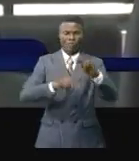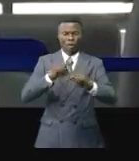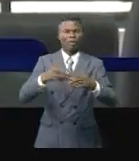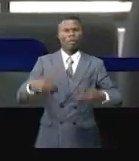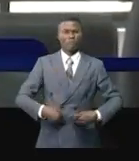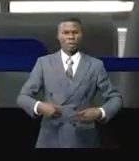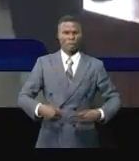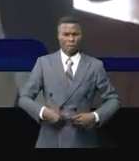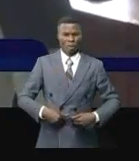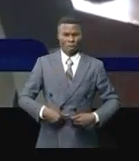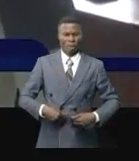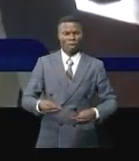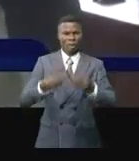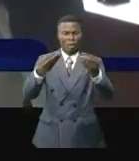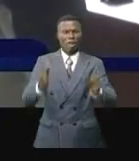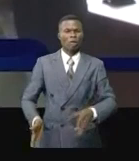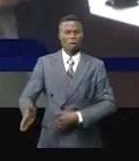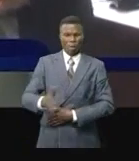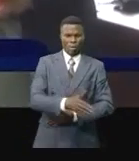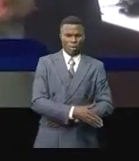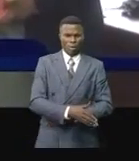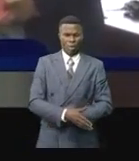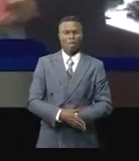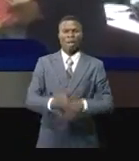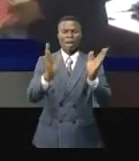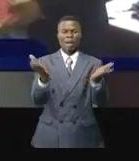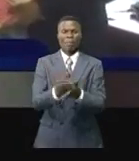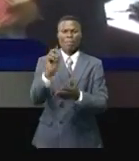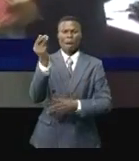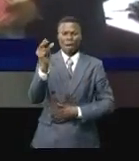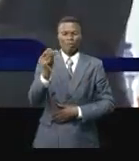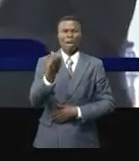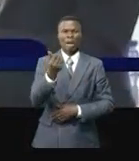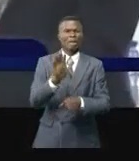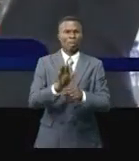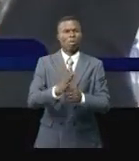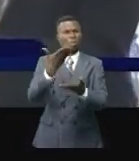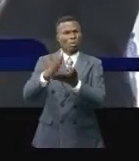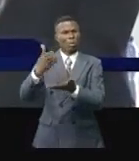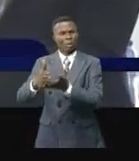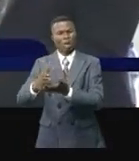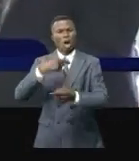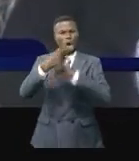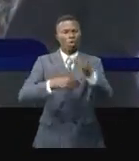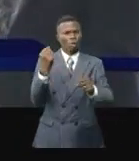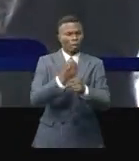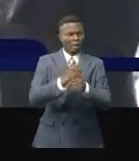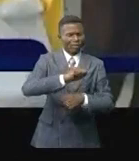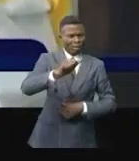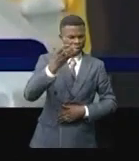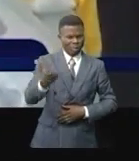jeunesse, qui leur a offert de pain, des plateaux d'œufs et une somme d'argent importante pour se lancer dans